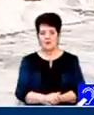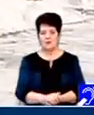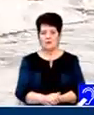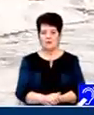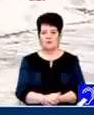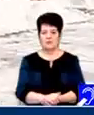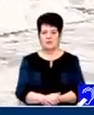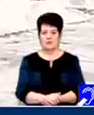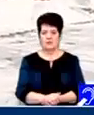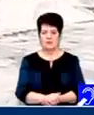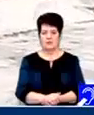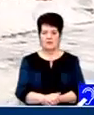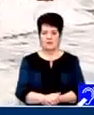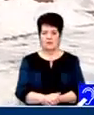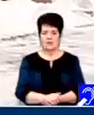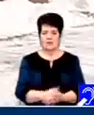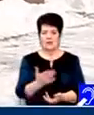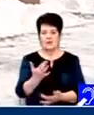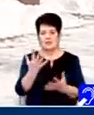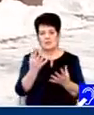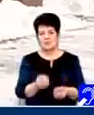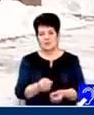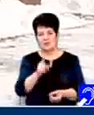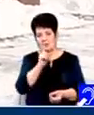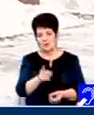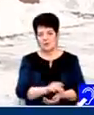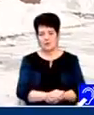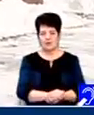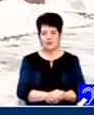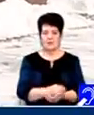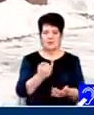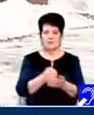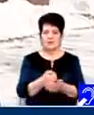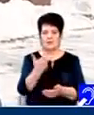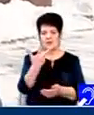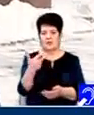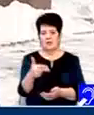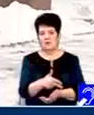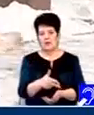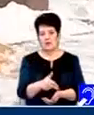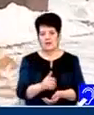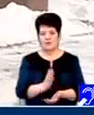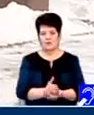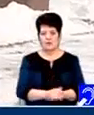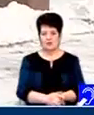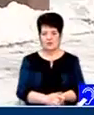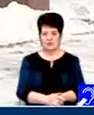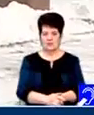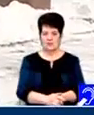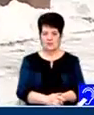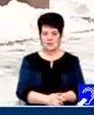avem, depinde câte trudoțile sunt în lună, până la 3000 ajungem. Și un